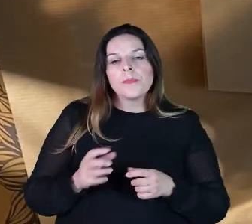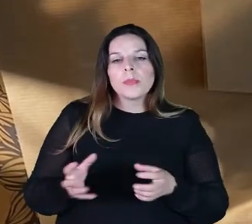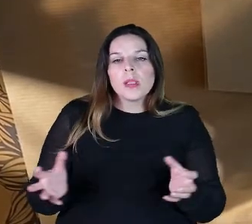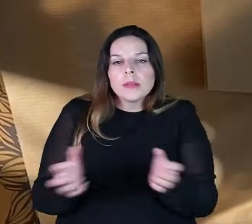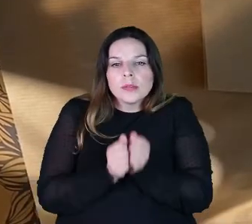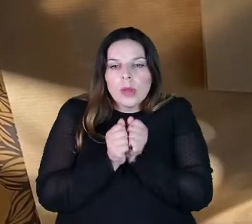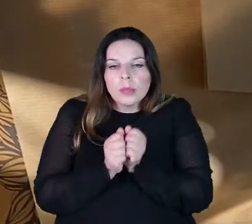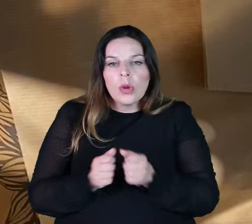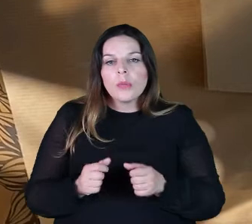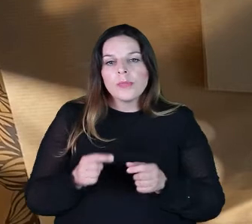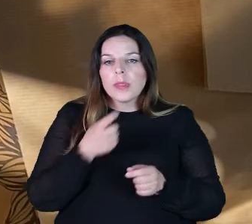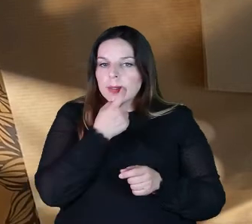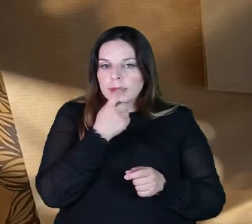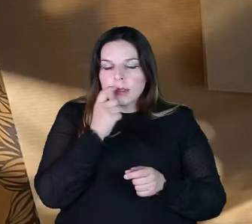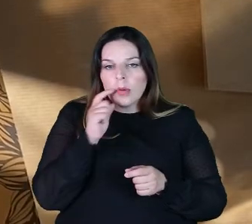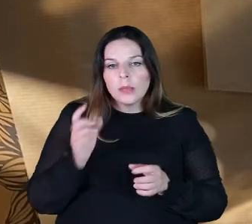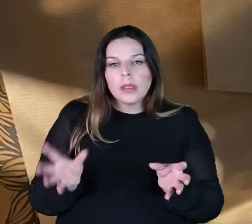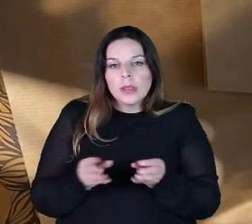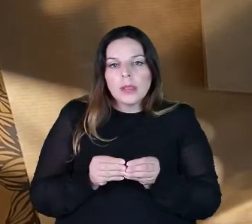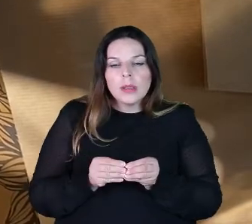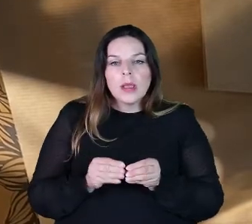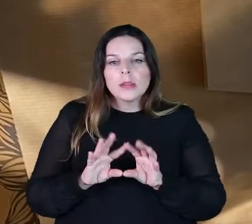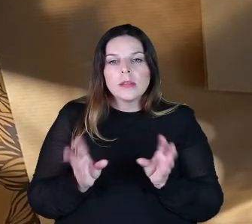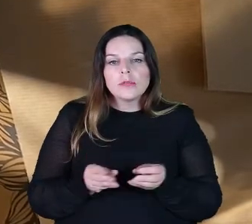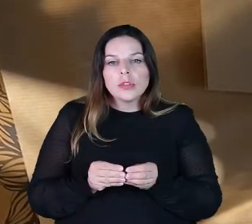wystarczy kawałek szarego papieru w takim pasku